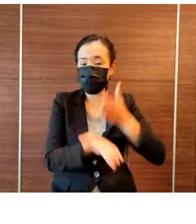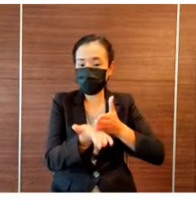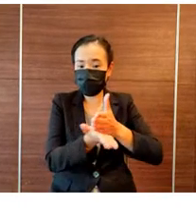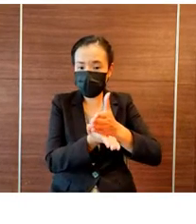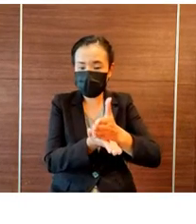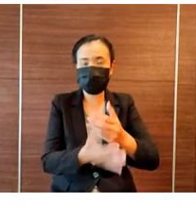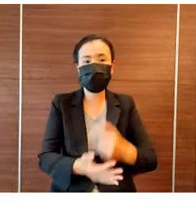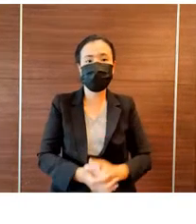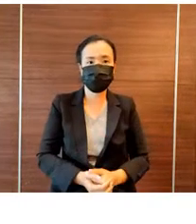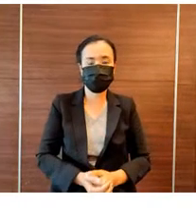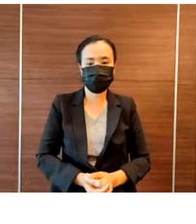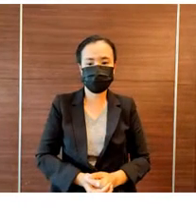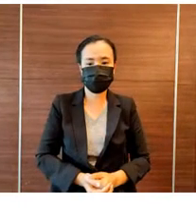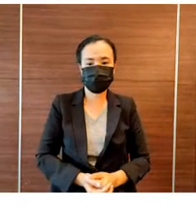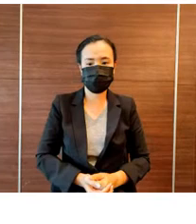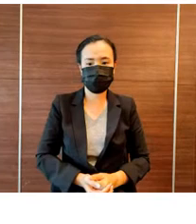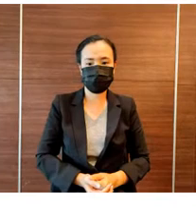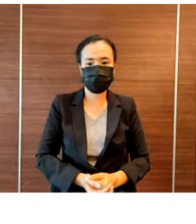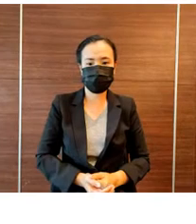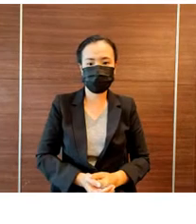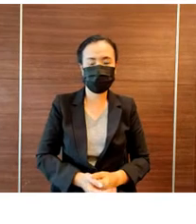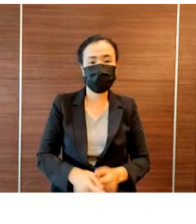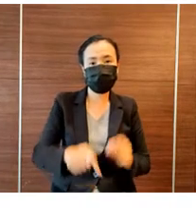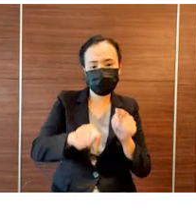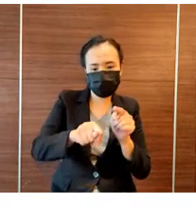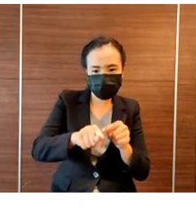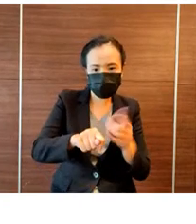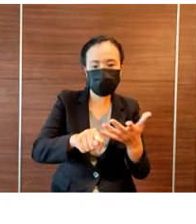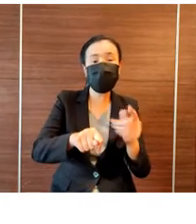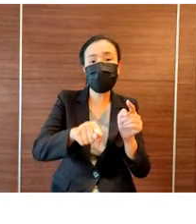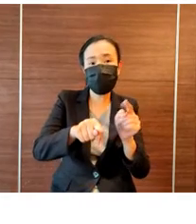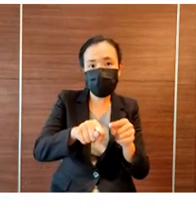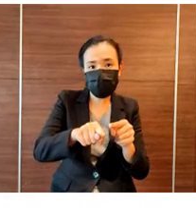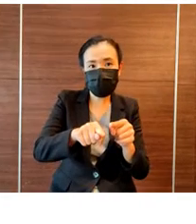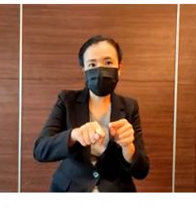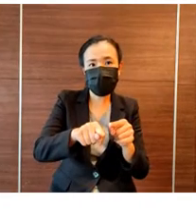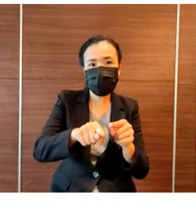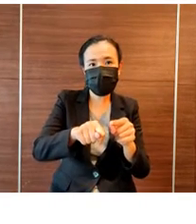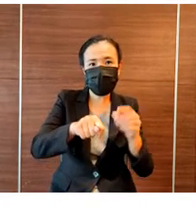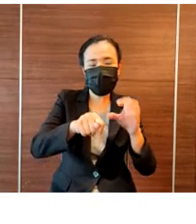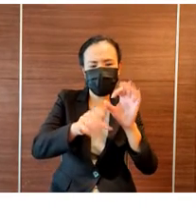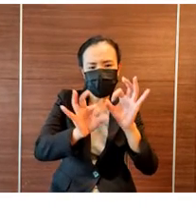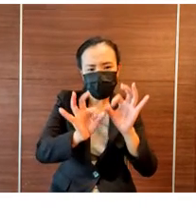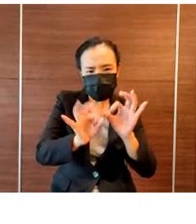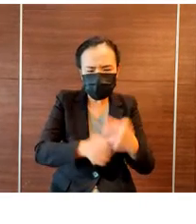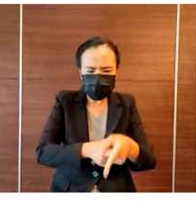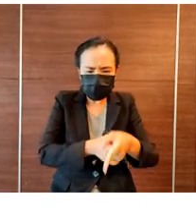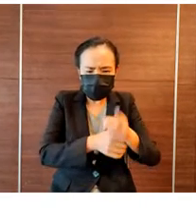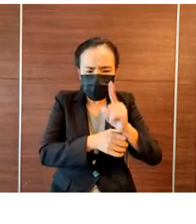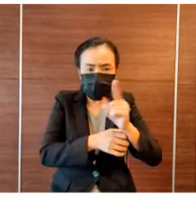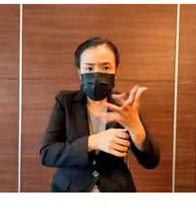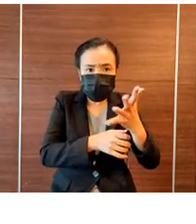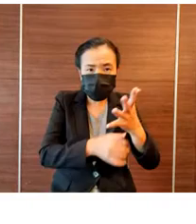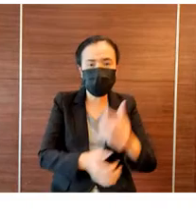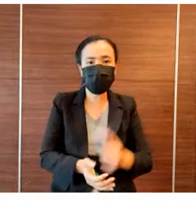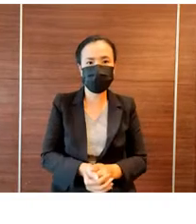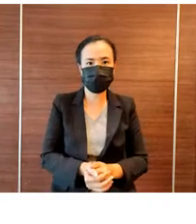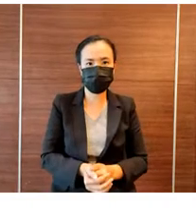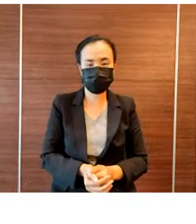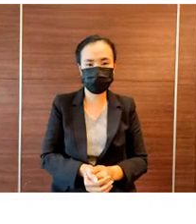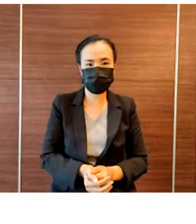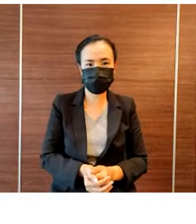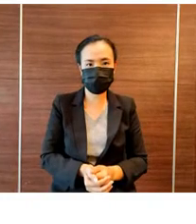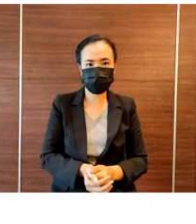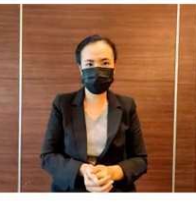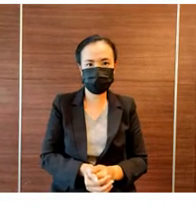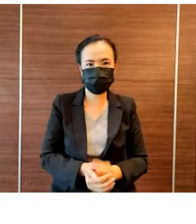ของเจ็บเนาะจิ้มล็อกพูดภาษาชาวบ้านแล้วกันจิ้มล็อกจูไม่แข็ง